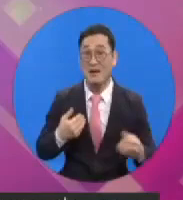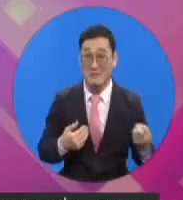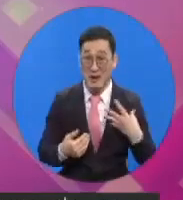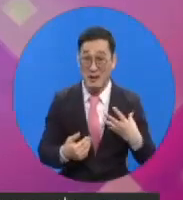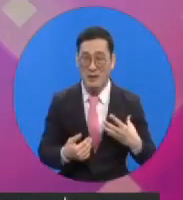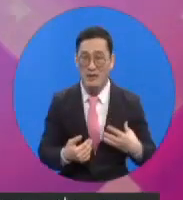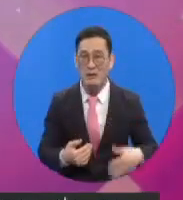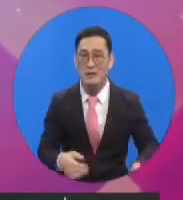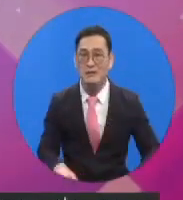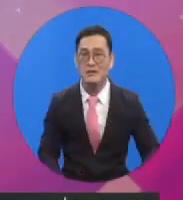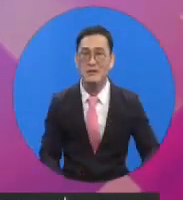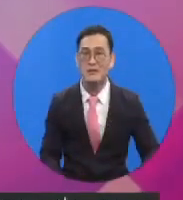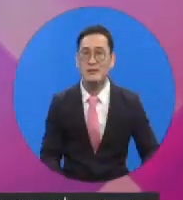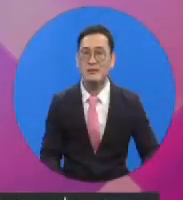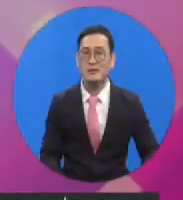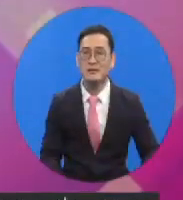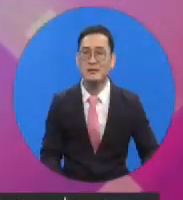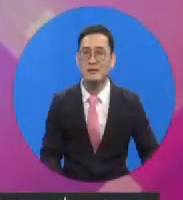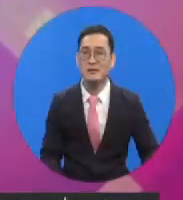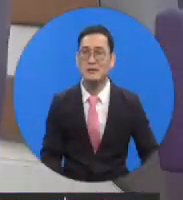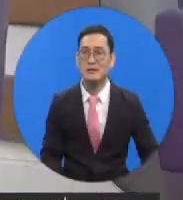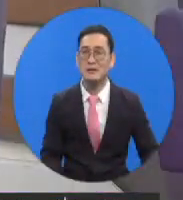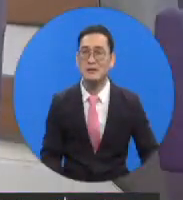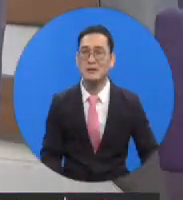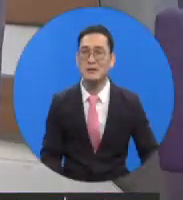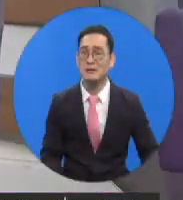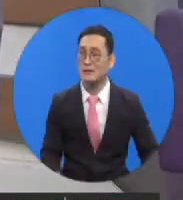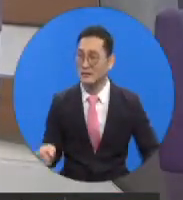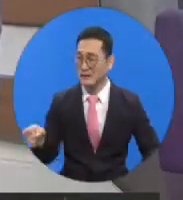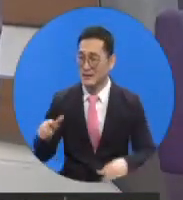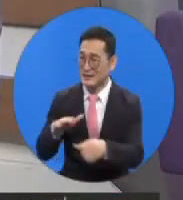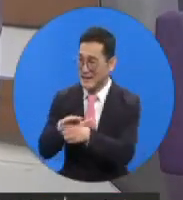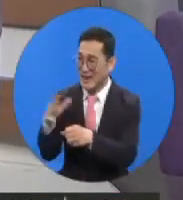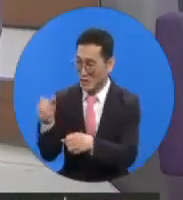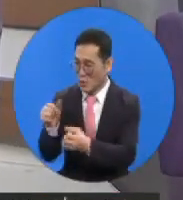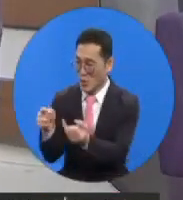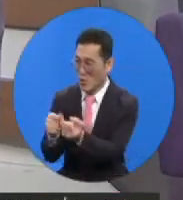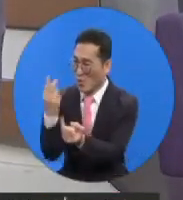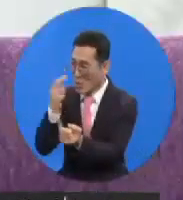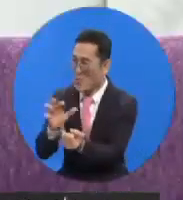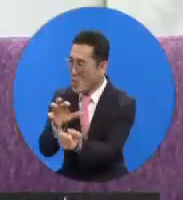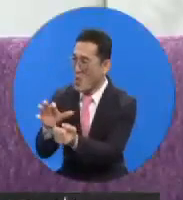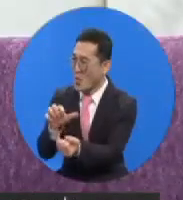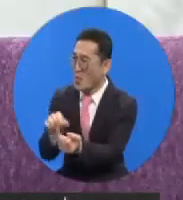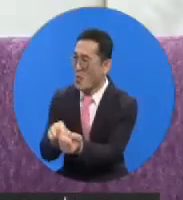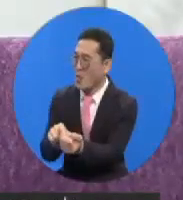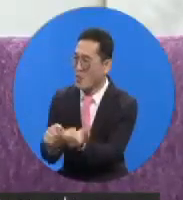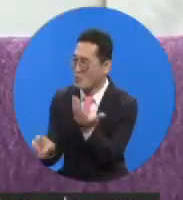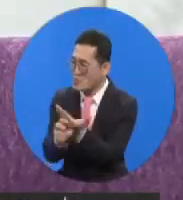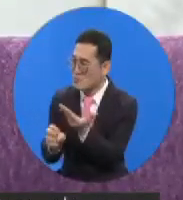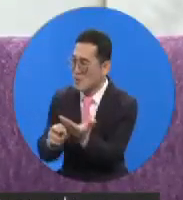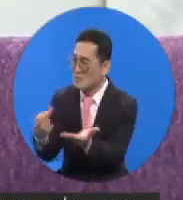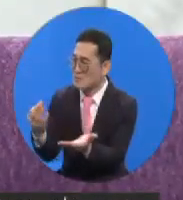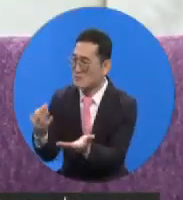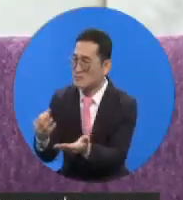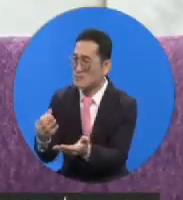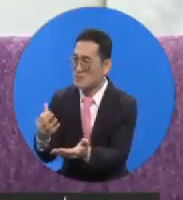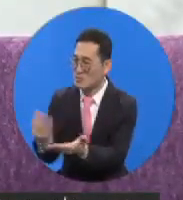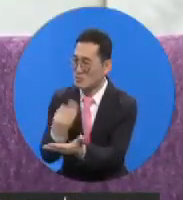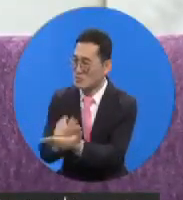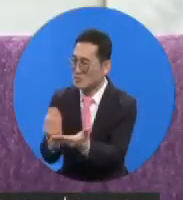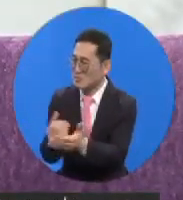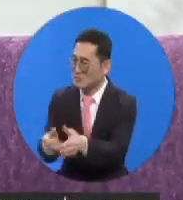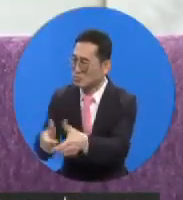그러니까 사랑이 아내, 아내의 가족을 지켜주려고 그런 거 아니냐. 당신의 힘으로 뭐 지켜주려고 한 거 아니냐 그런 얘기죠. 김광선 변호사 아까